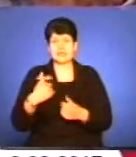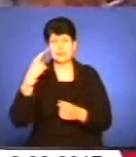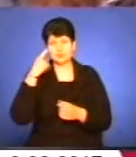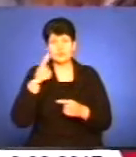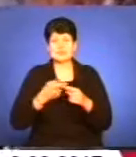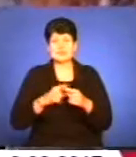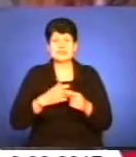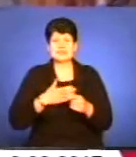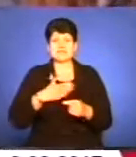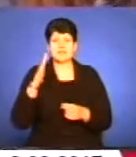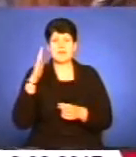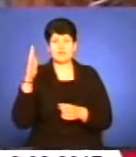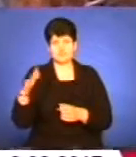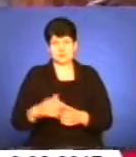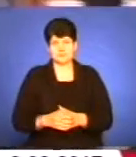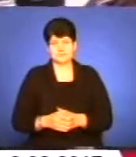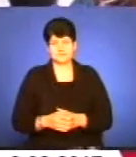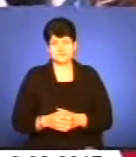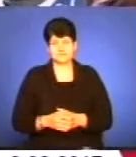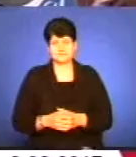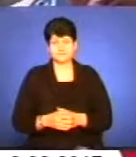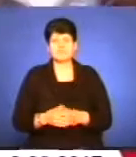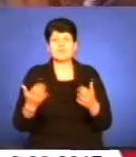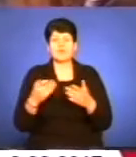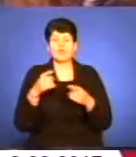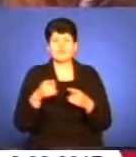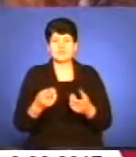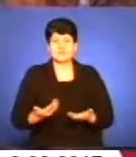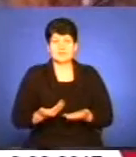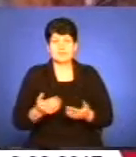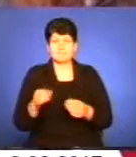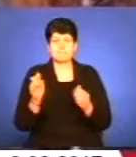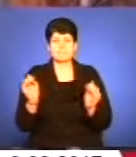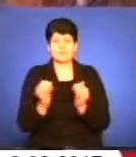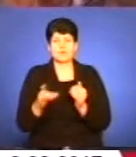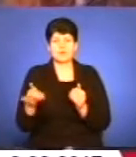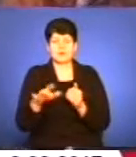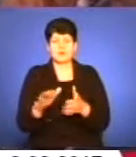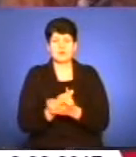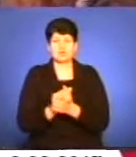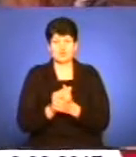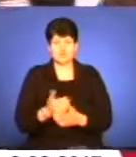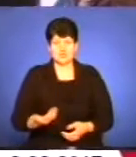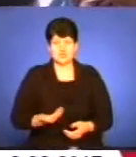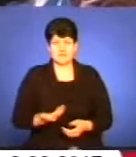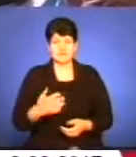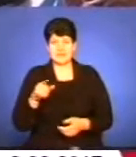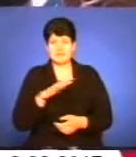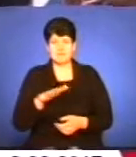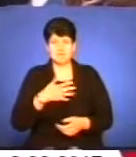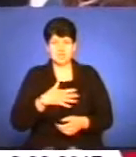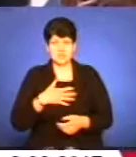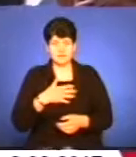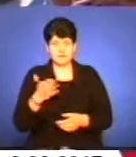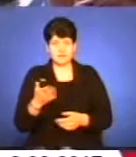наше майбутнє. А в якому ви мікрорайоні? На Дружбі живемо. Не переживайте, бо деякі